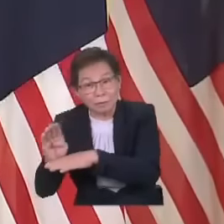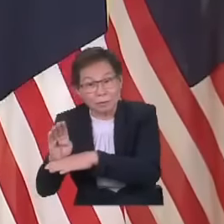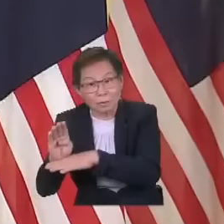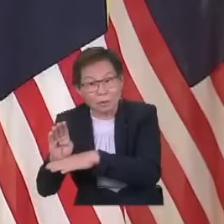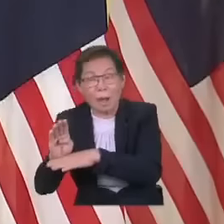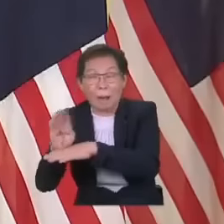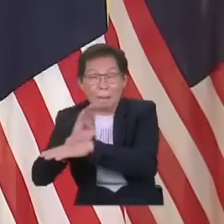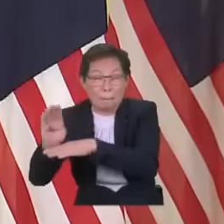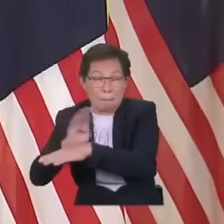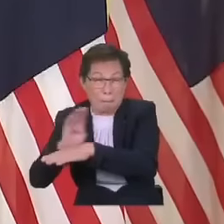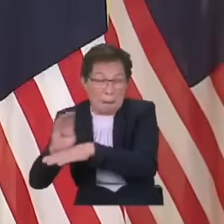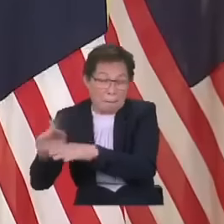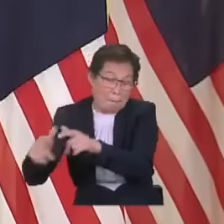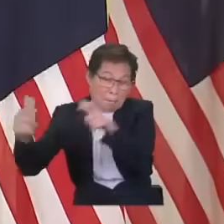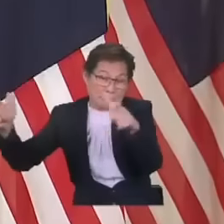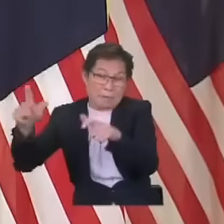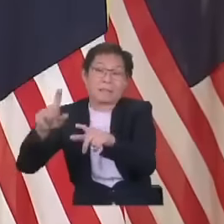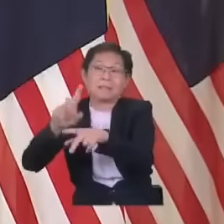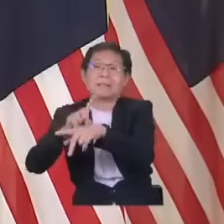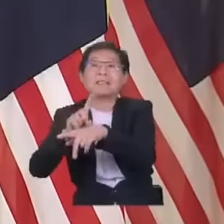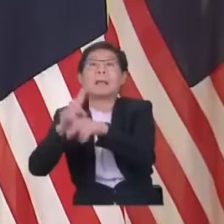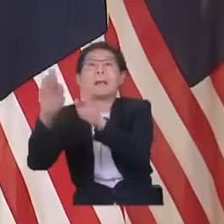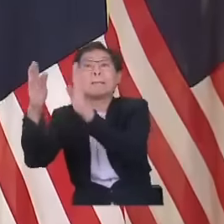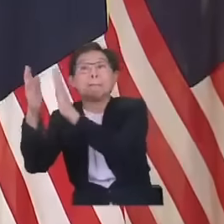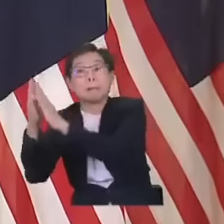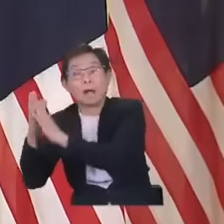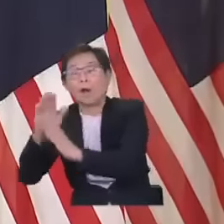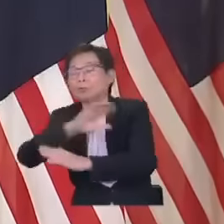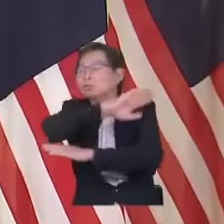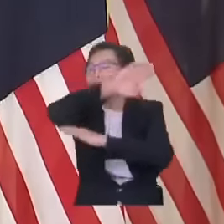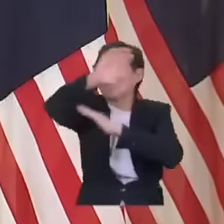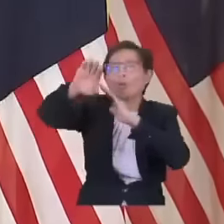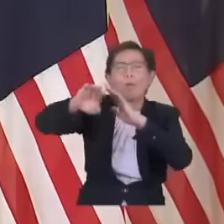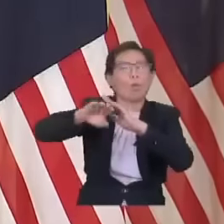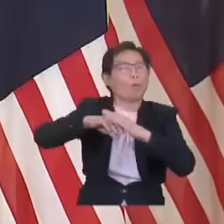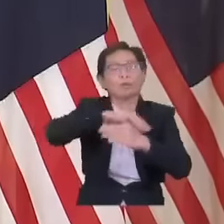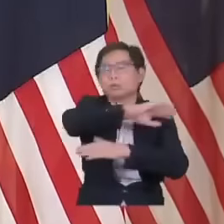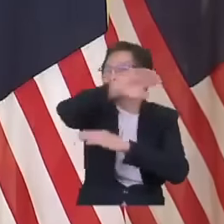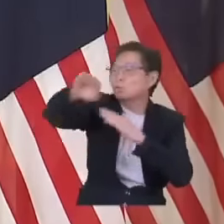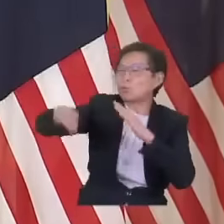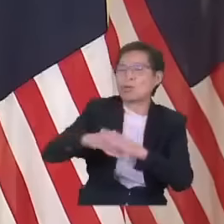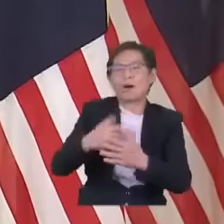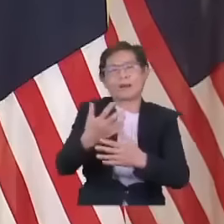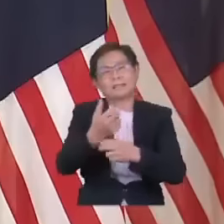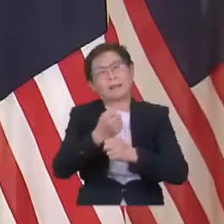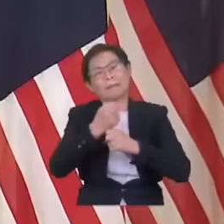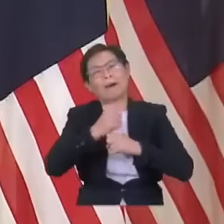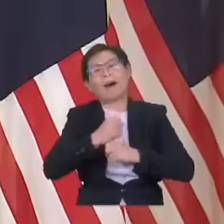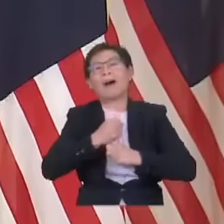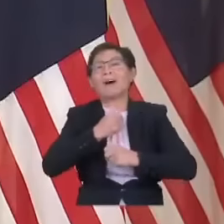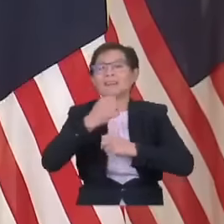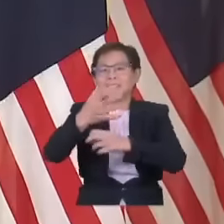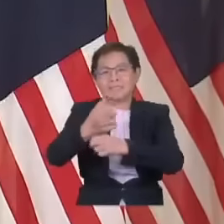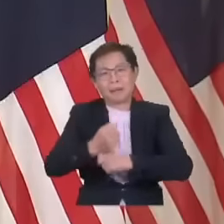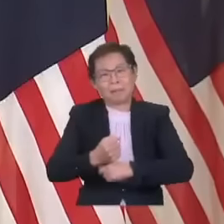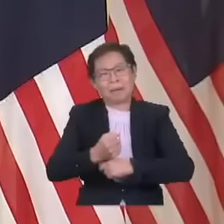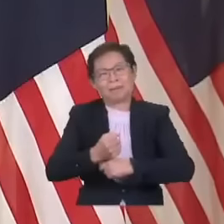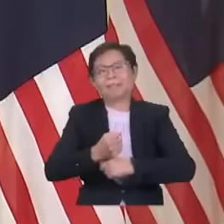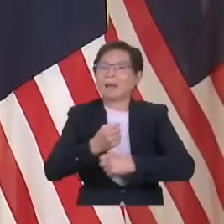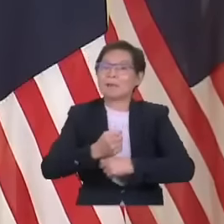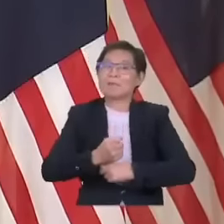konglomerat di tengah kota semuanya akan memperoleh limpah nikmat daripada